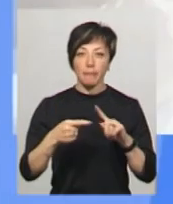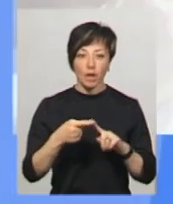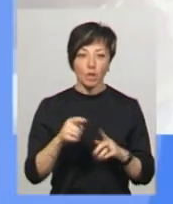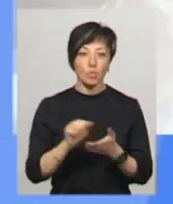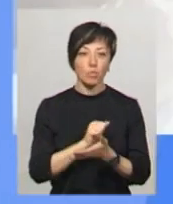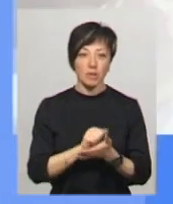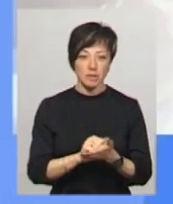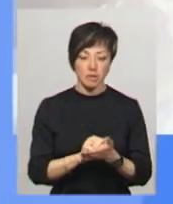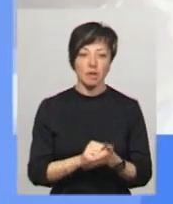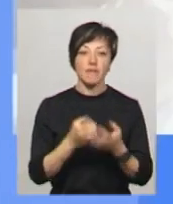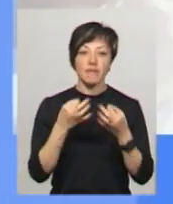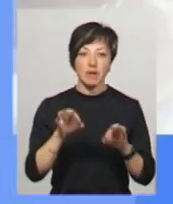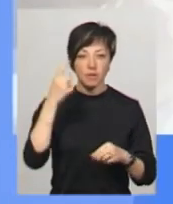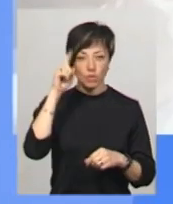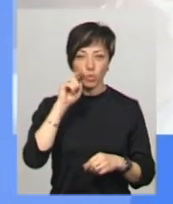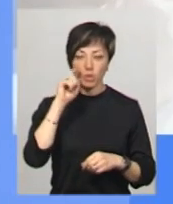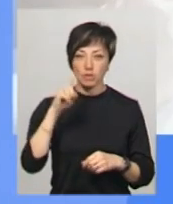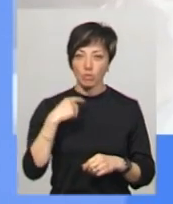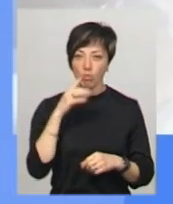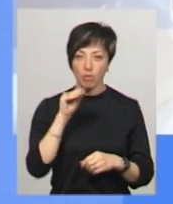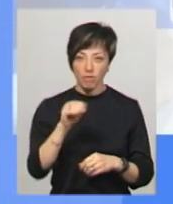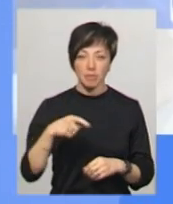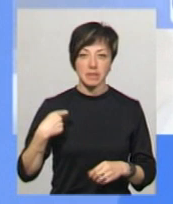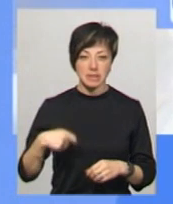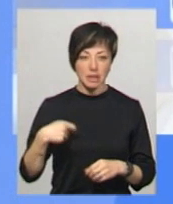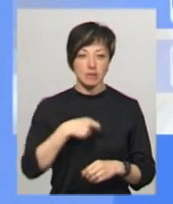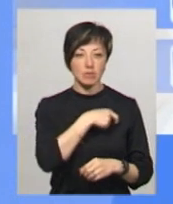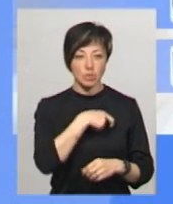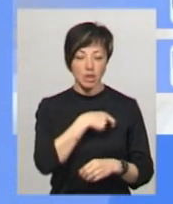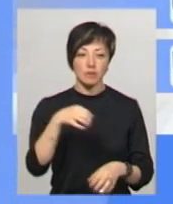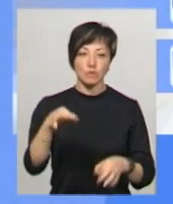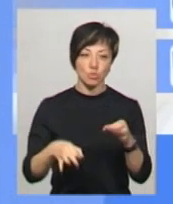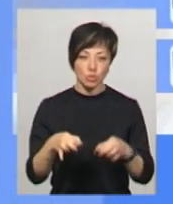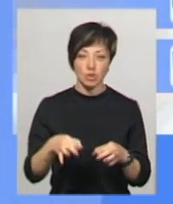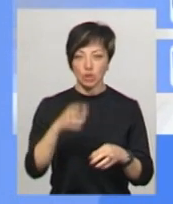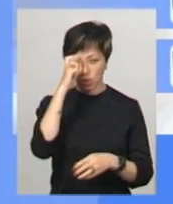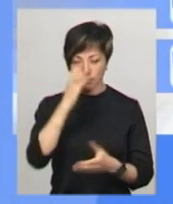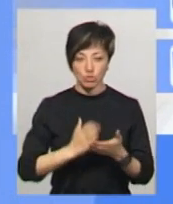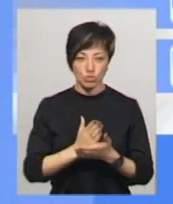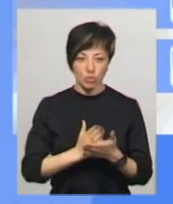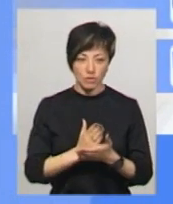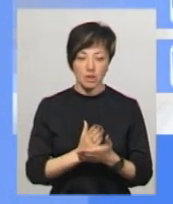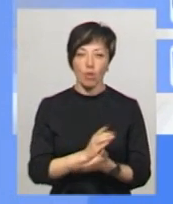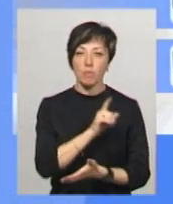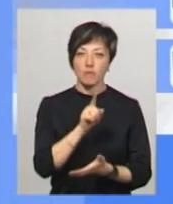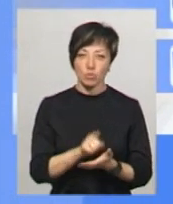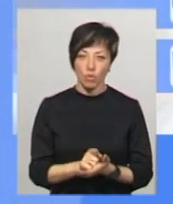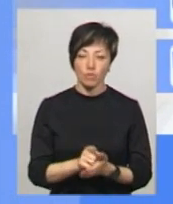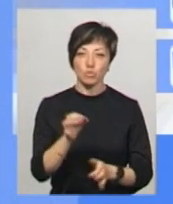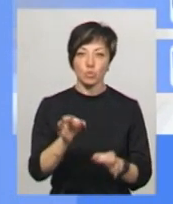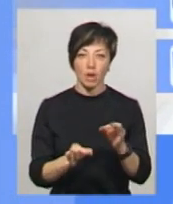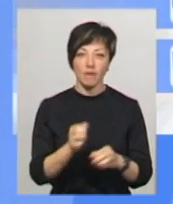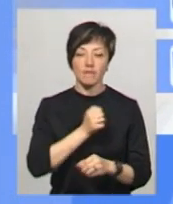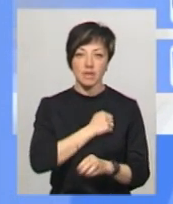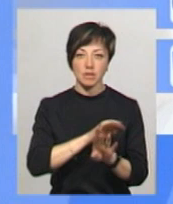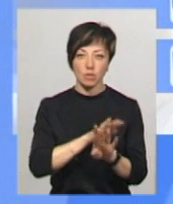передбачає, зокрема, вільне володіння українською мовою для президента, депутатів, суддів та державних службовців. Вона й обов'язковує в судах,